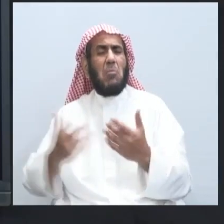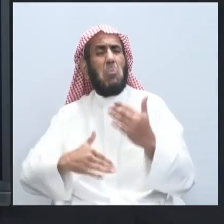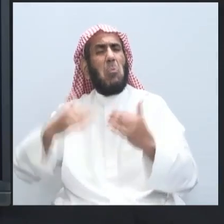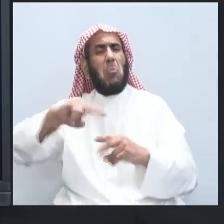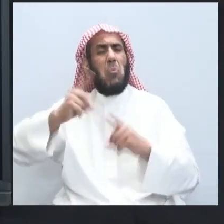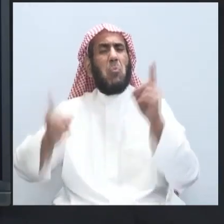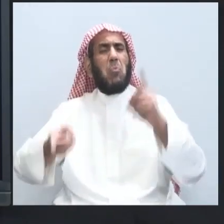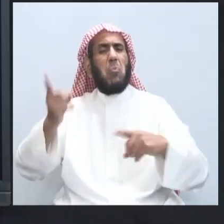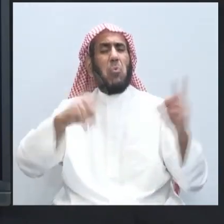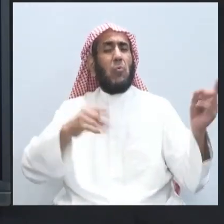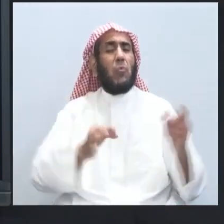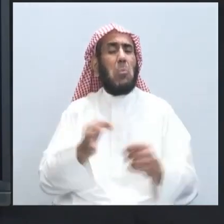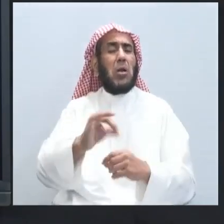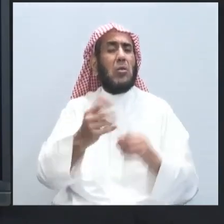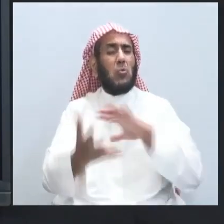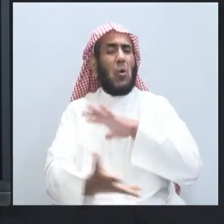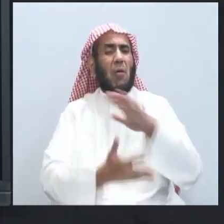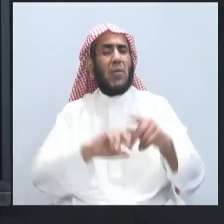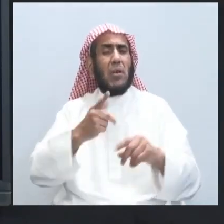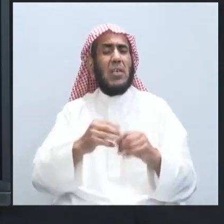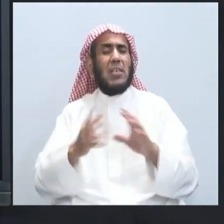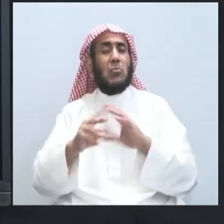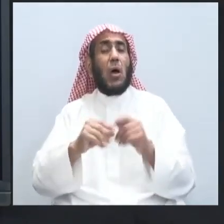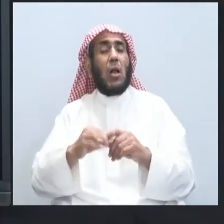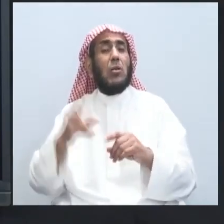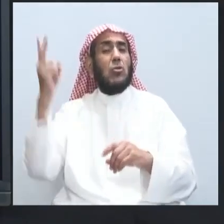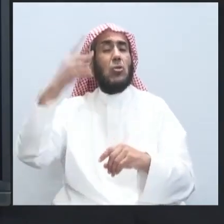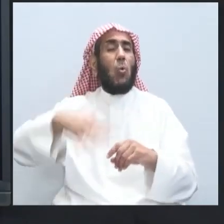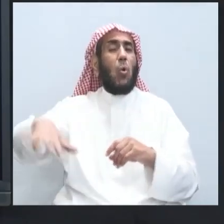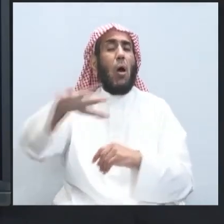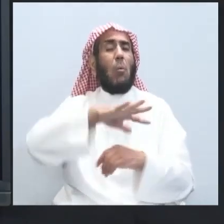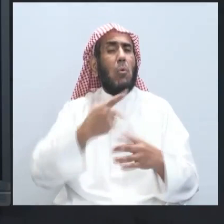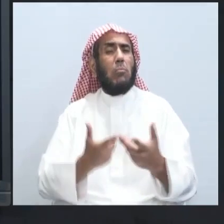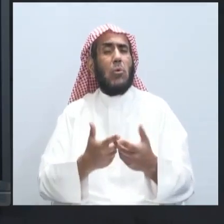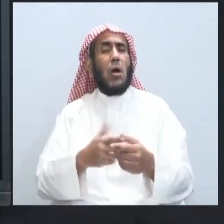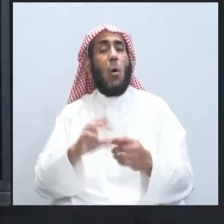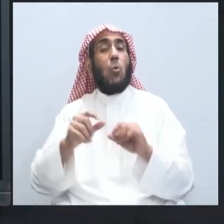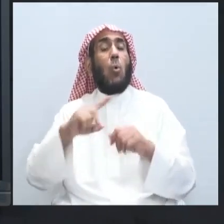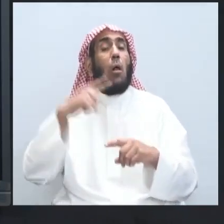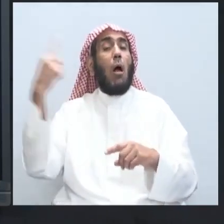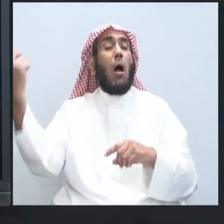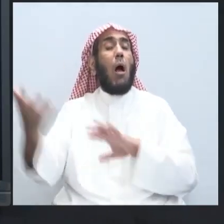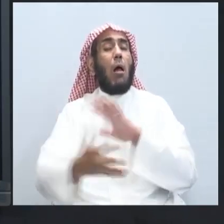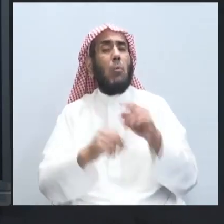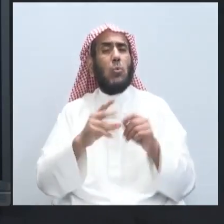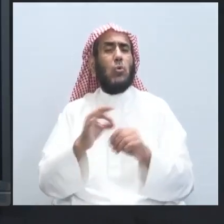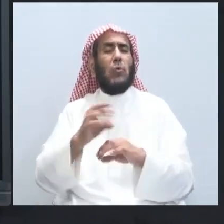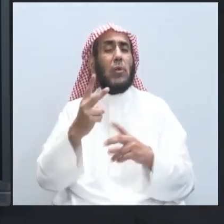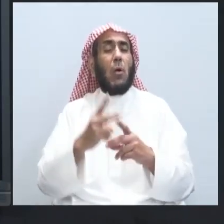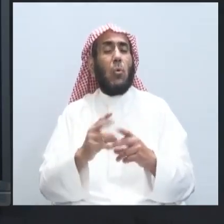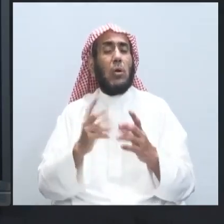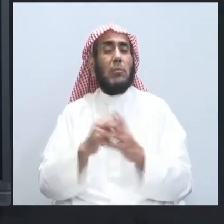حتى المناطق الجغرافيه اذا كان التسويق على مستوى الدوله او على مستوى العالم او منطقه جغرافيه معينه او